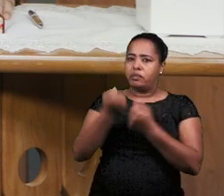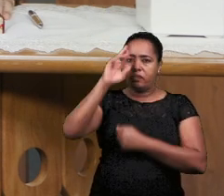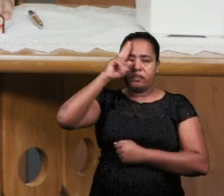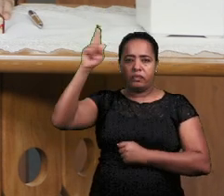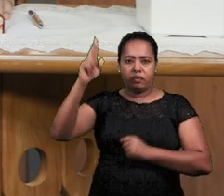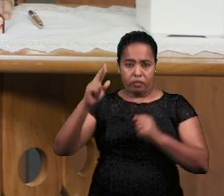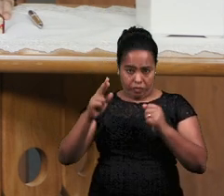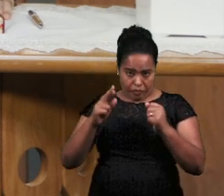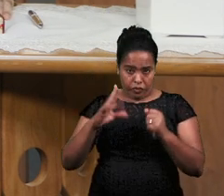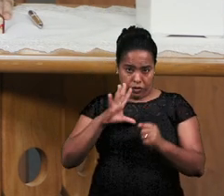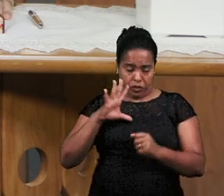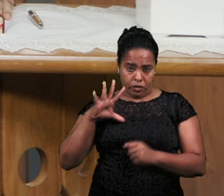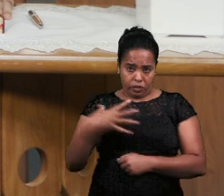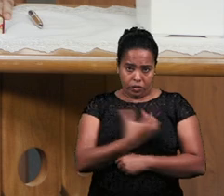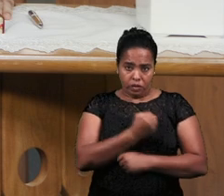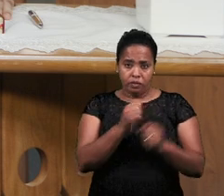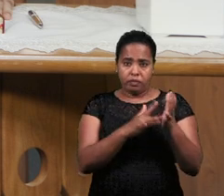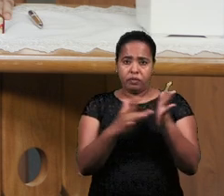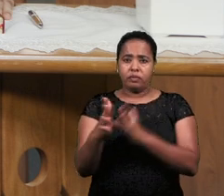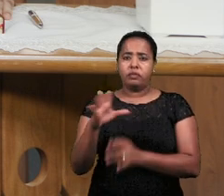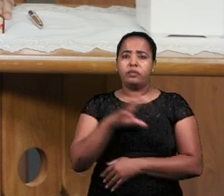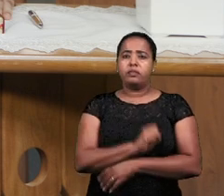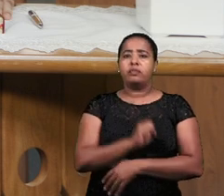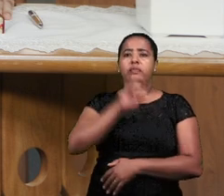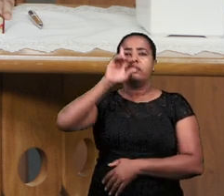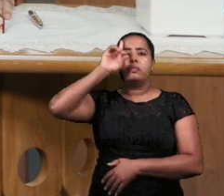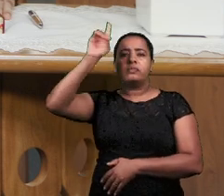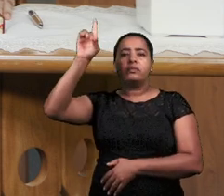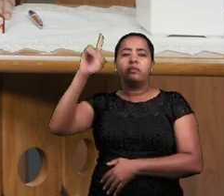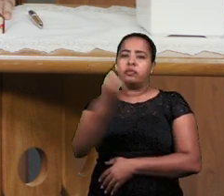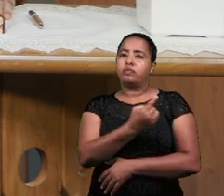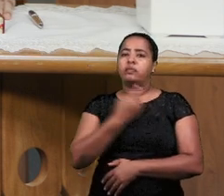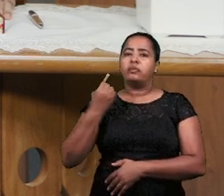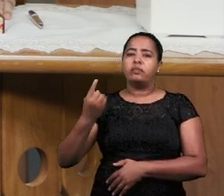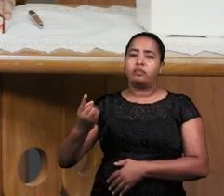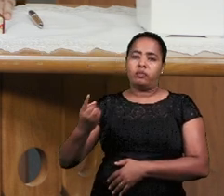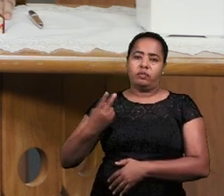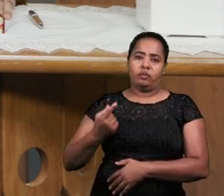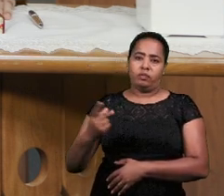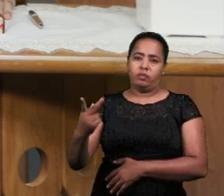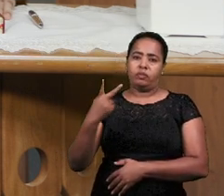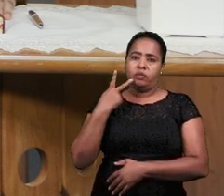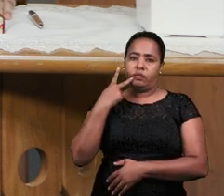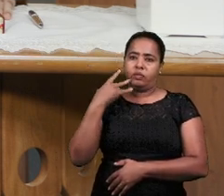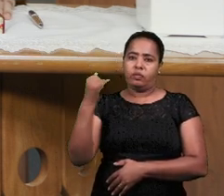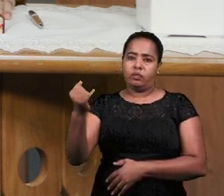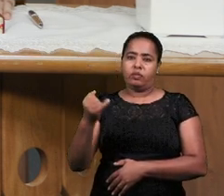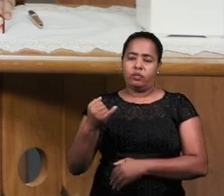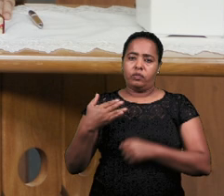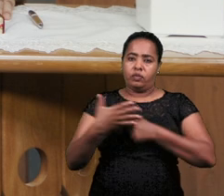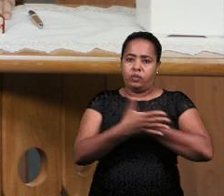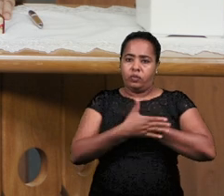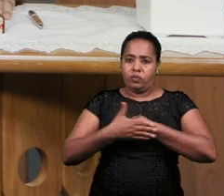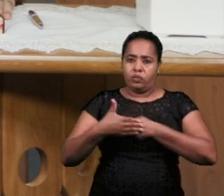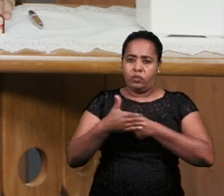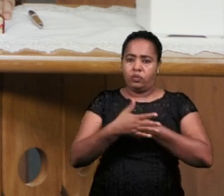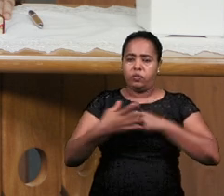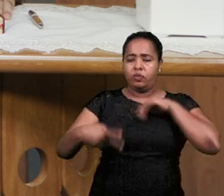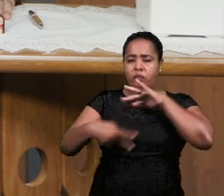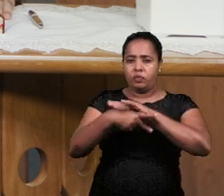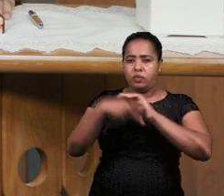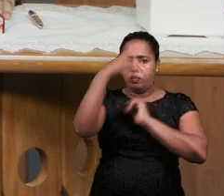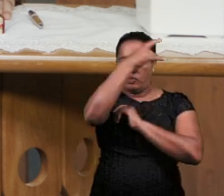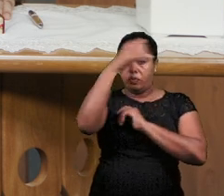Seigneur et Sauveur Jésus-Christ, l'amour de Dieu, notre Père éternel, les douces et saintes et éternelles consolations du